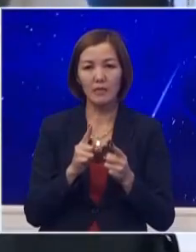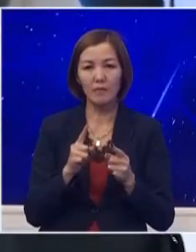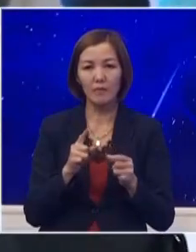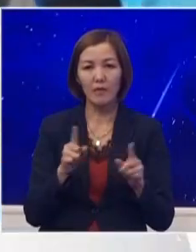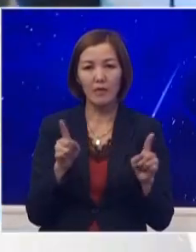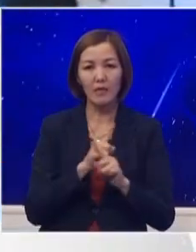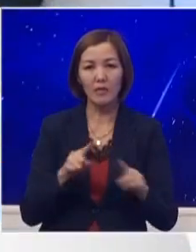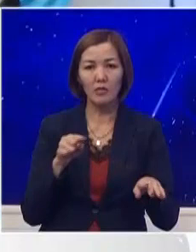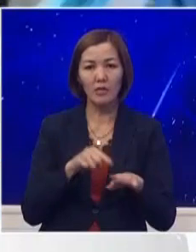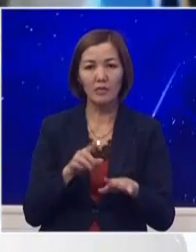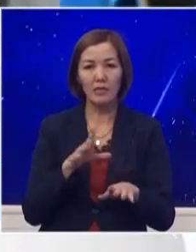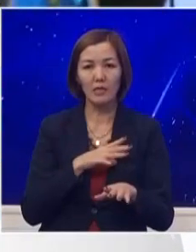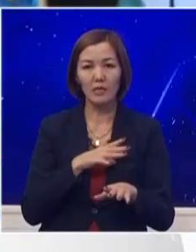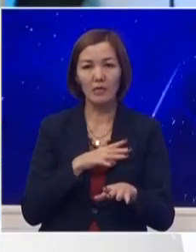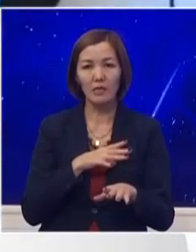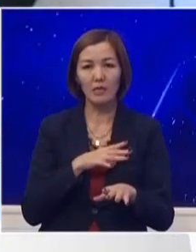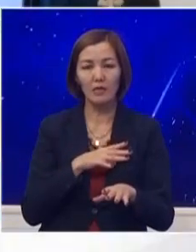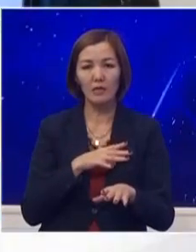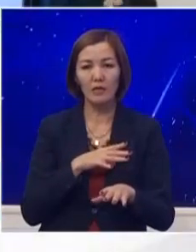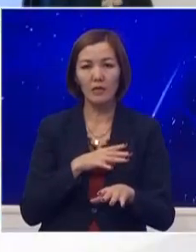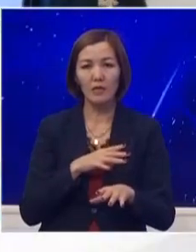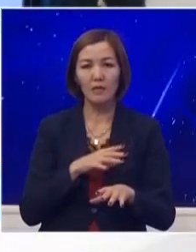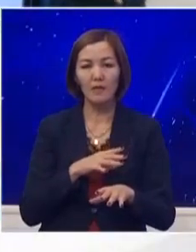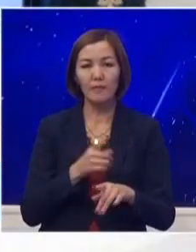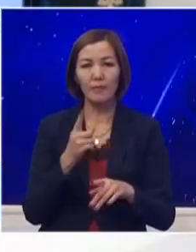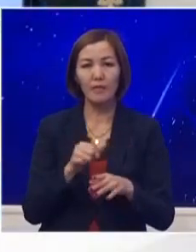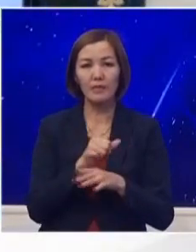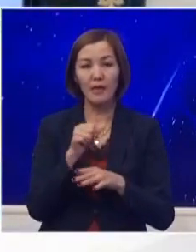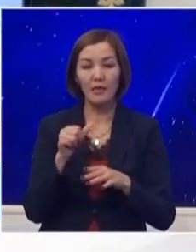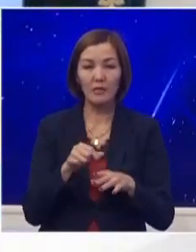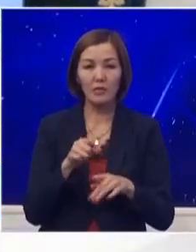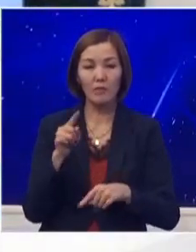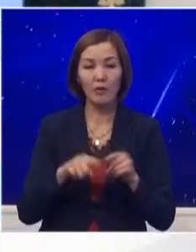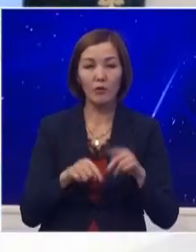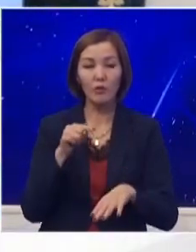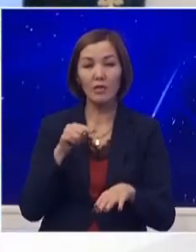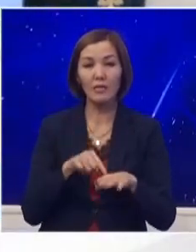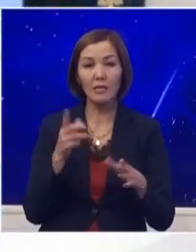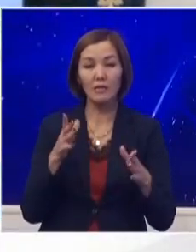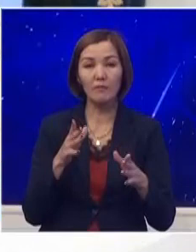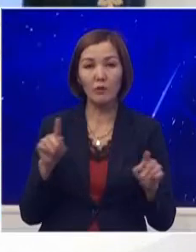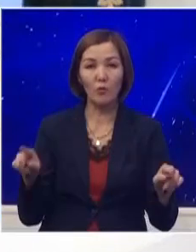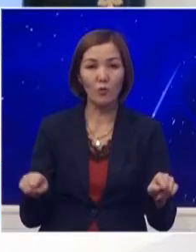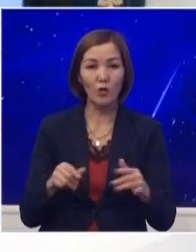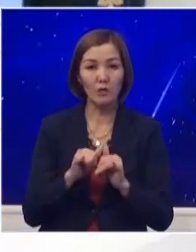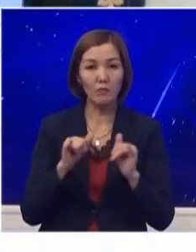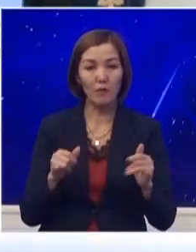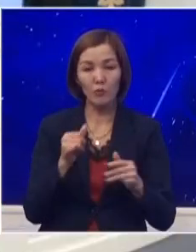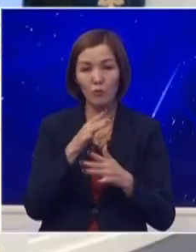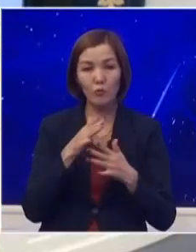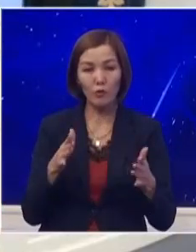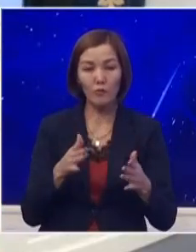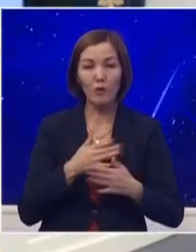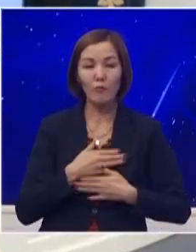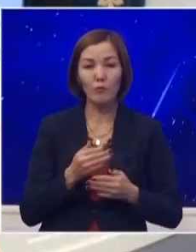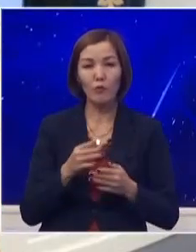сағатта бұлай адам сезім патриотын ояту мүмкін емес, бірақ сол жағдайды Ардақ ағамыз барынша қолынан келген жасап, осы жерде қанша